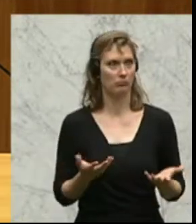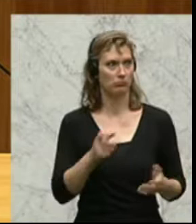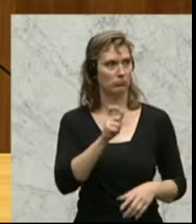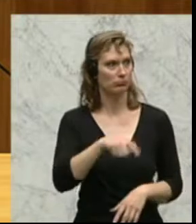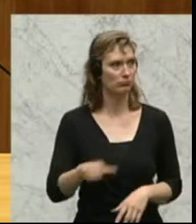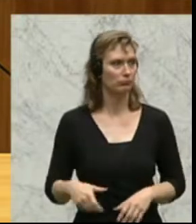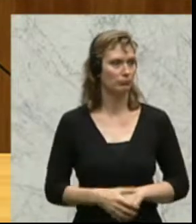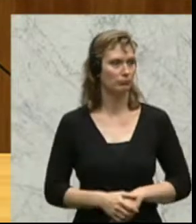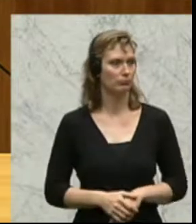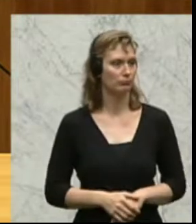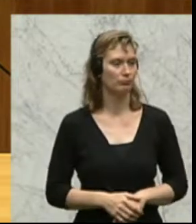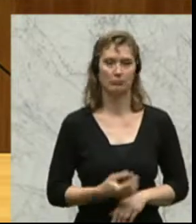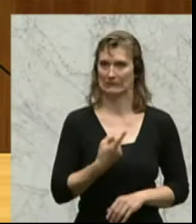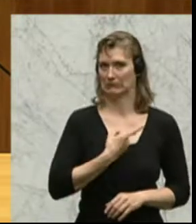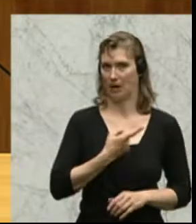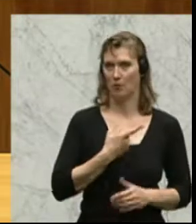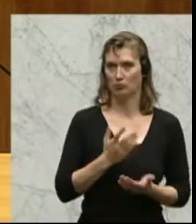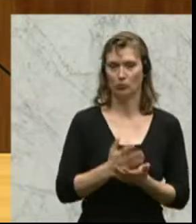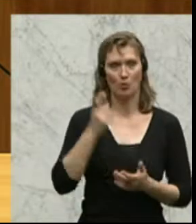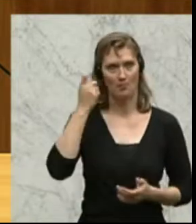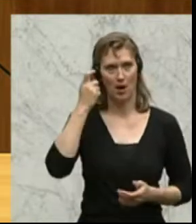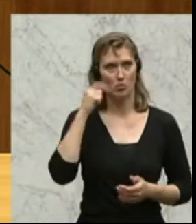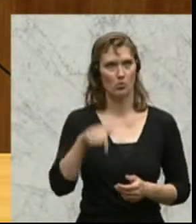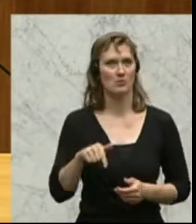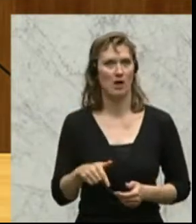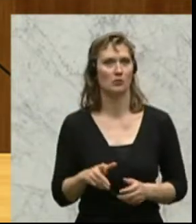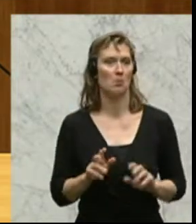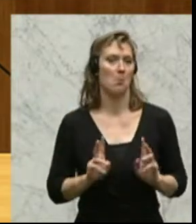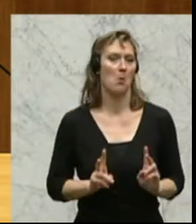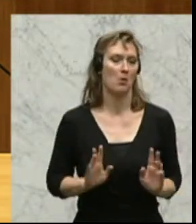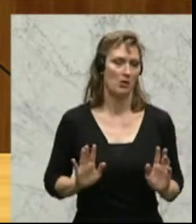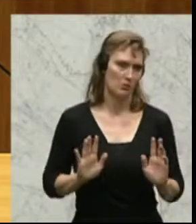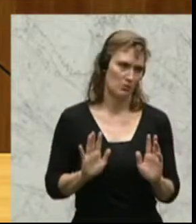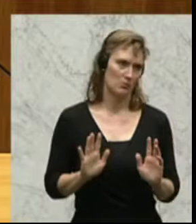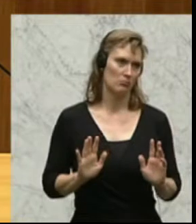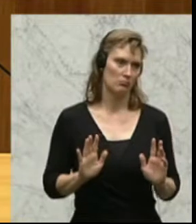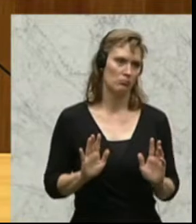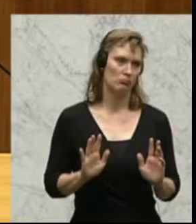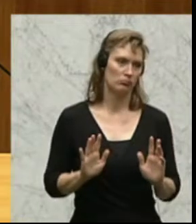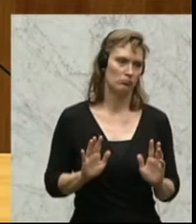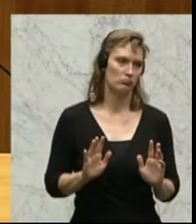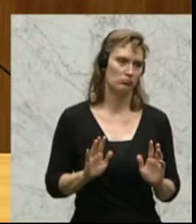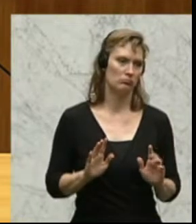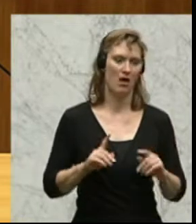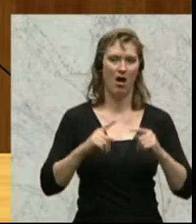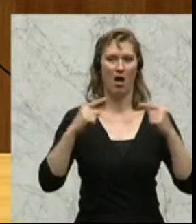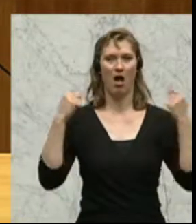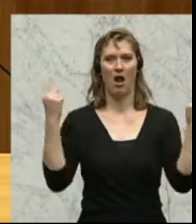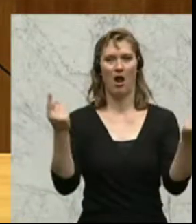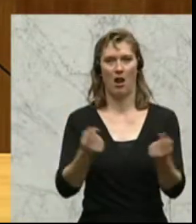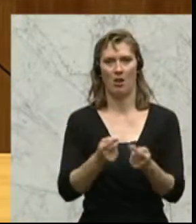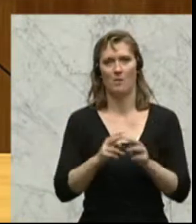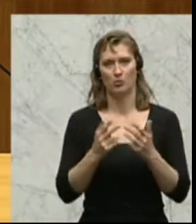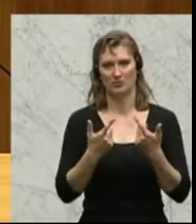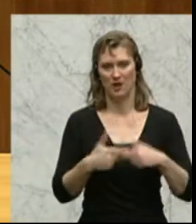wo ich davon ausgehe, dass es vielleicht diesmal möglich ist, weil ja von allen Bundesländern her hier der Wunsch da ist,